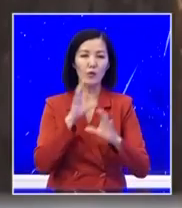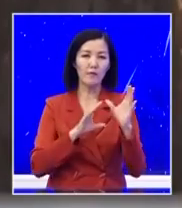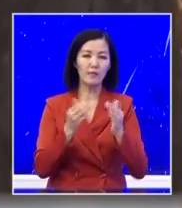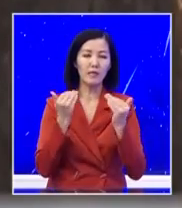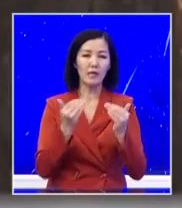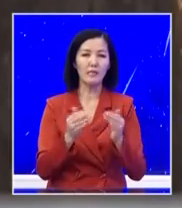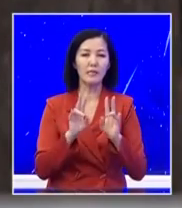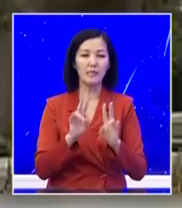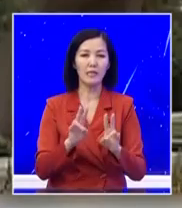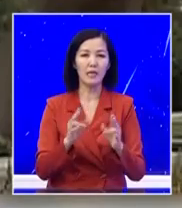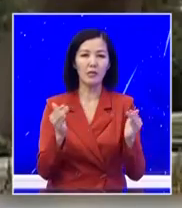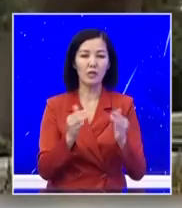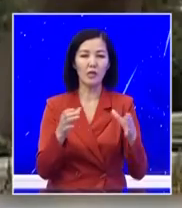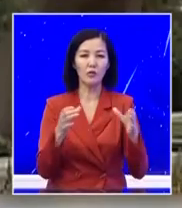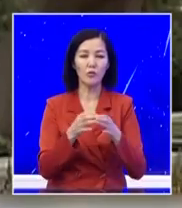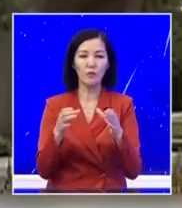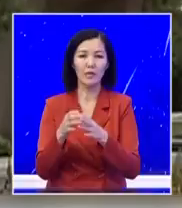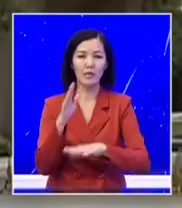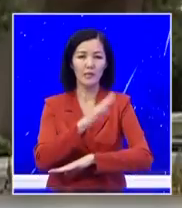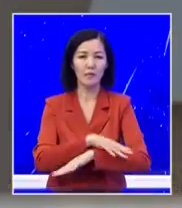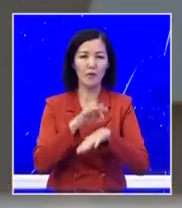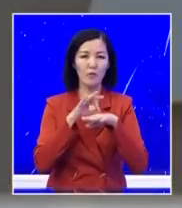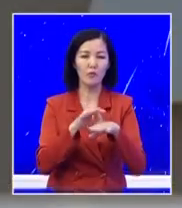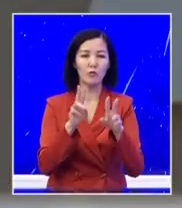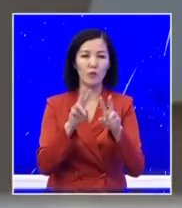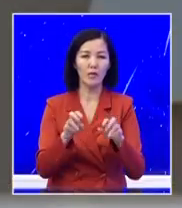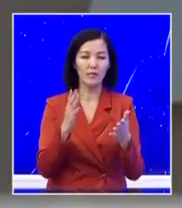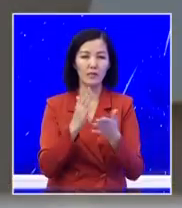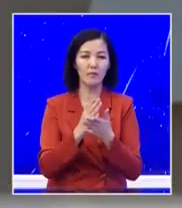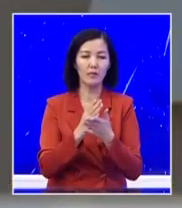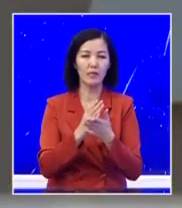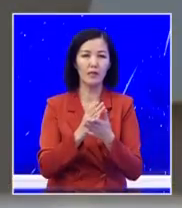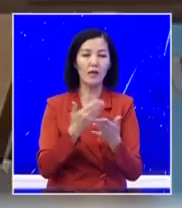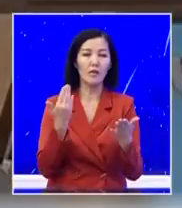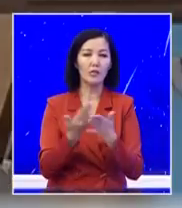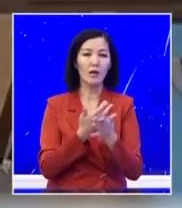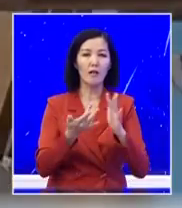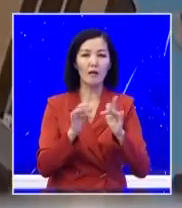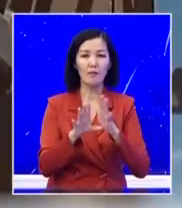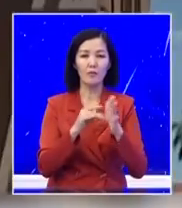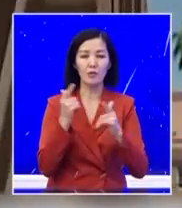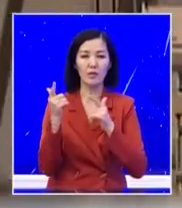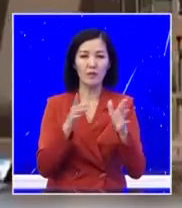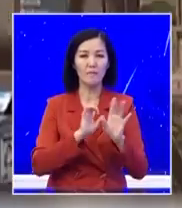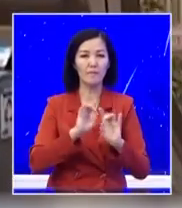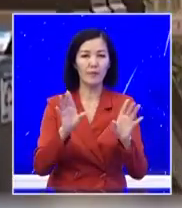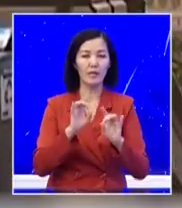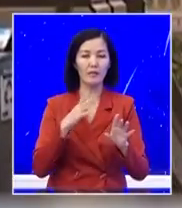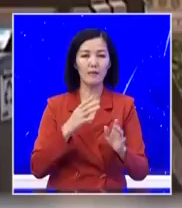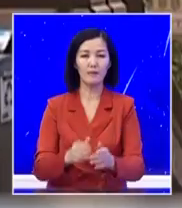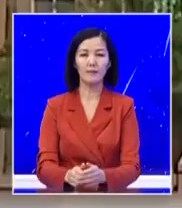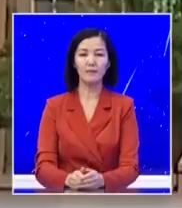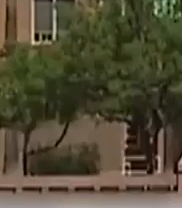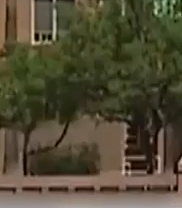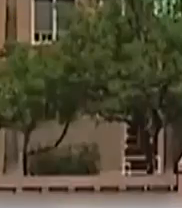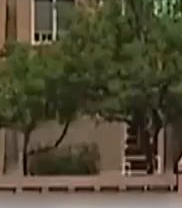әзірге тек шағын топтарға дәстүрлі түрде сабақ өту мүмкіндіктерін қарастыруда. Топтаманы ғаламтар ақпараттармен дайындаған Елдана Серікбайқызы, Жетісу